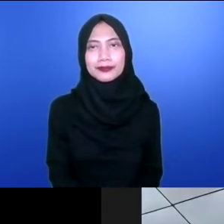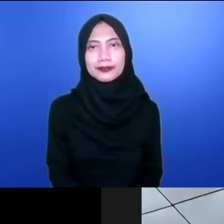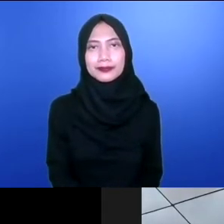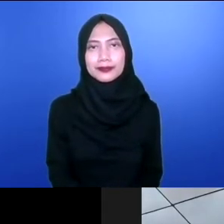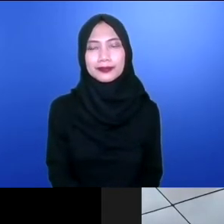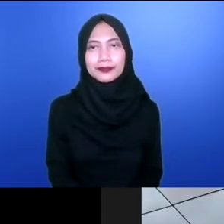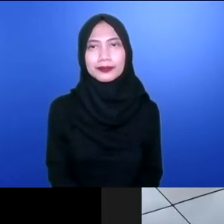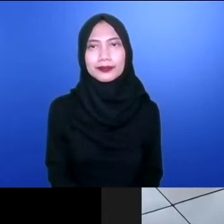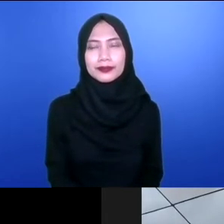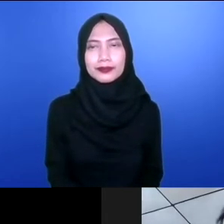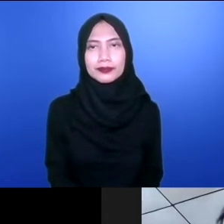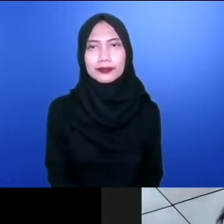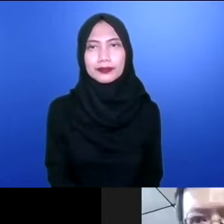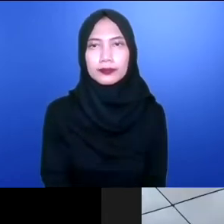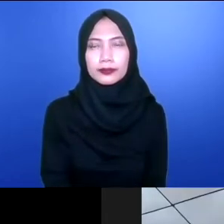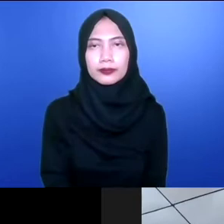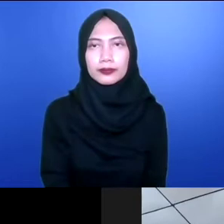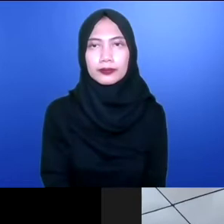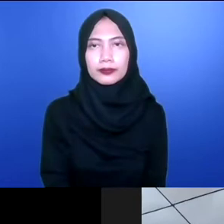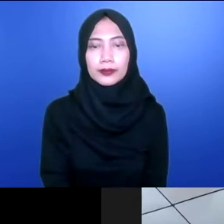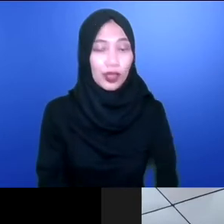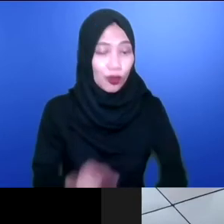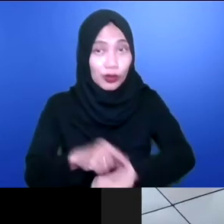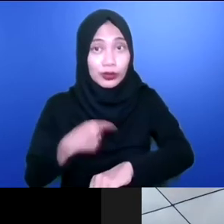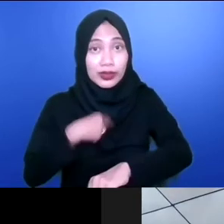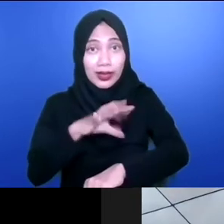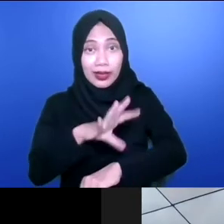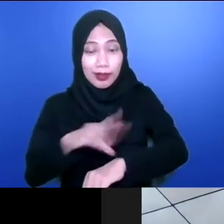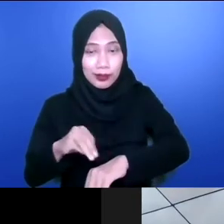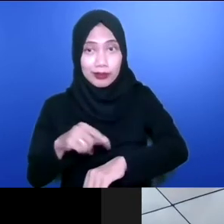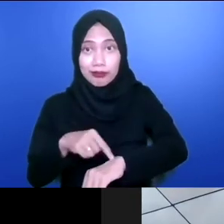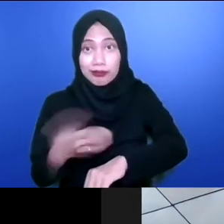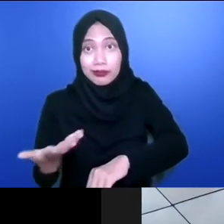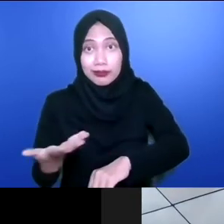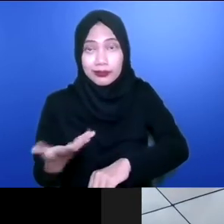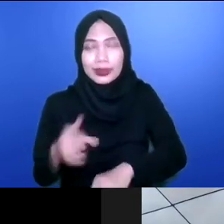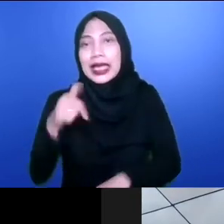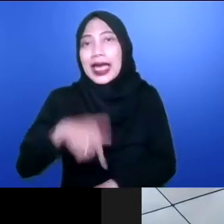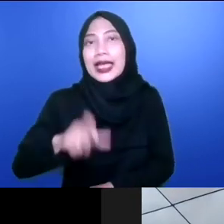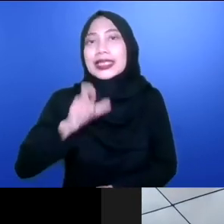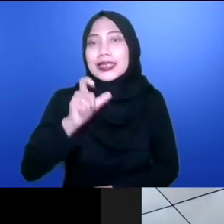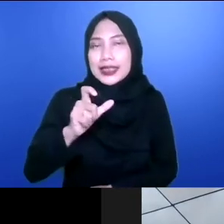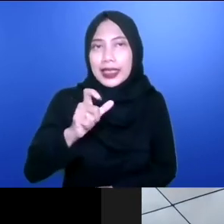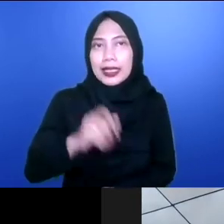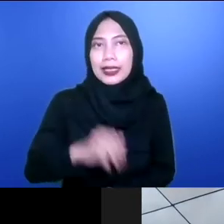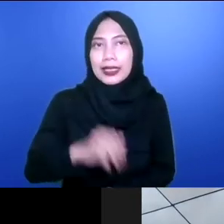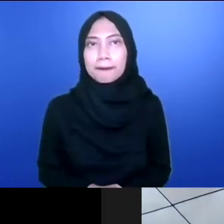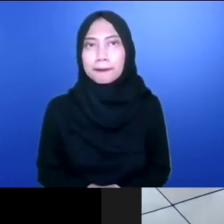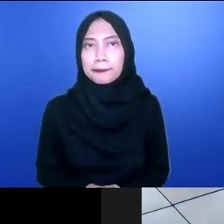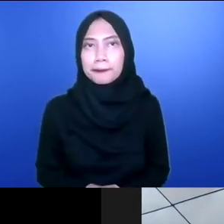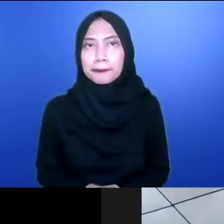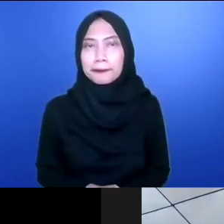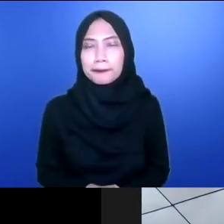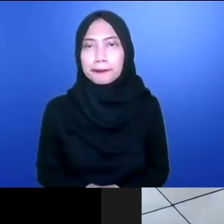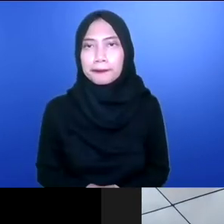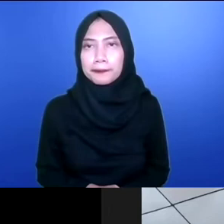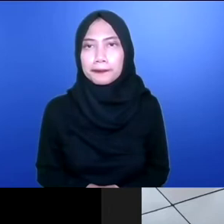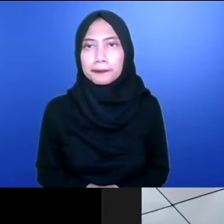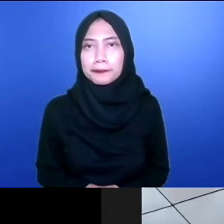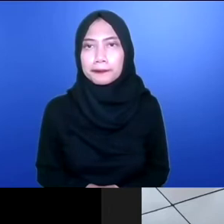Sebentar, Pak. Oh, sorry, dia nggak bisa. Ini caranya yang baik secara